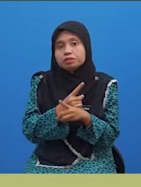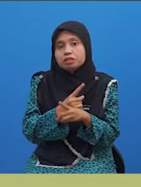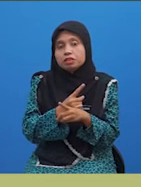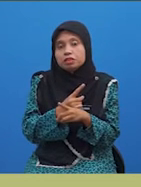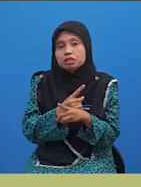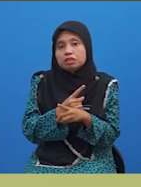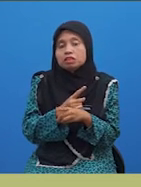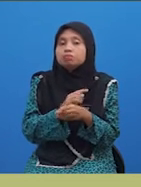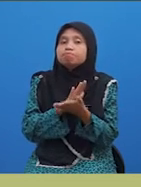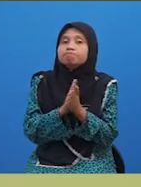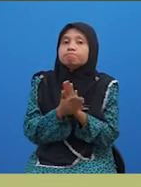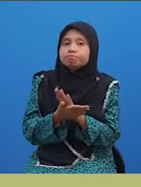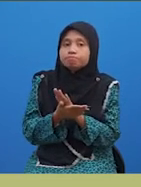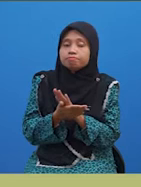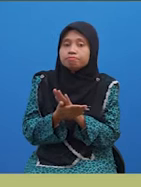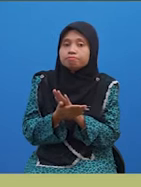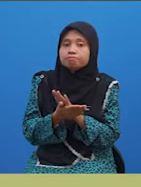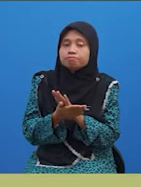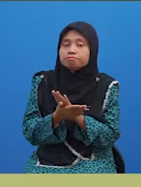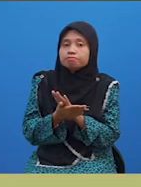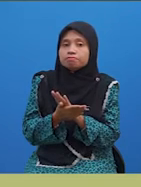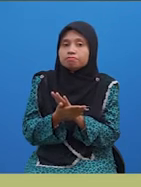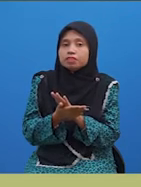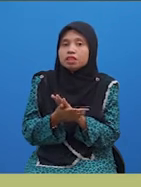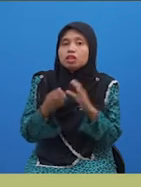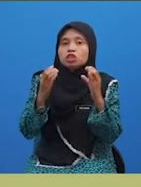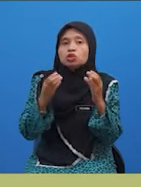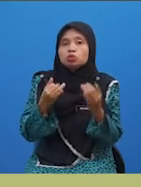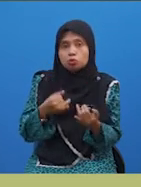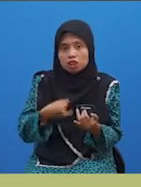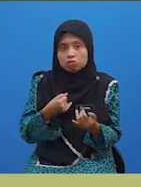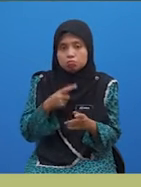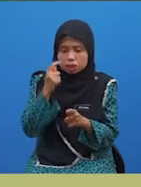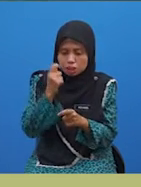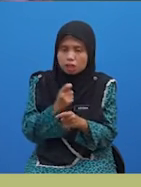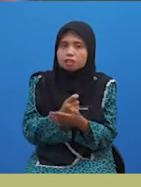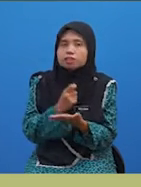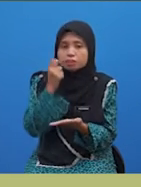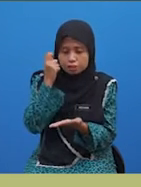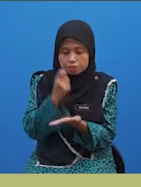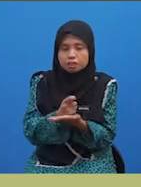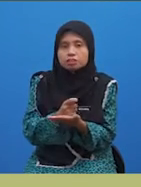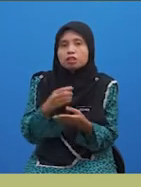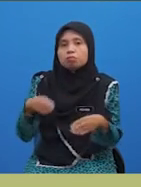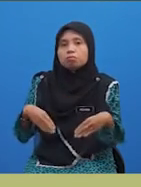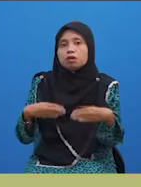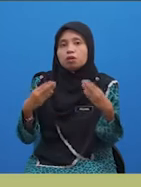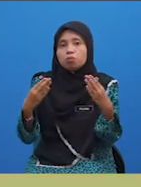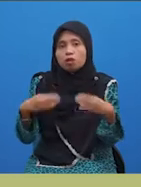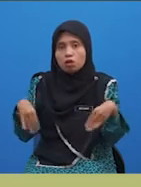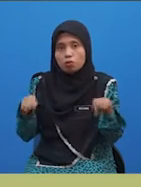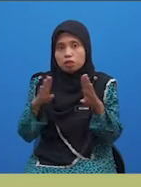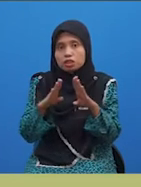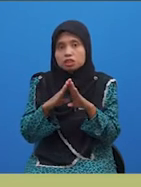Sebagai rumusan tentang isi kandungan pelajaran kita pada hari ini, cikgu ingin menegaskan bahawa jika pelajar-pelajar